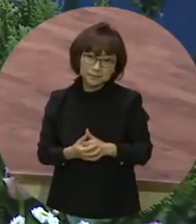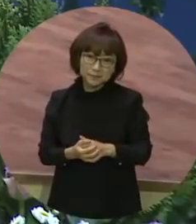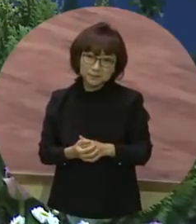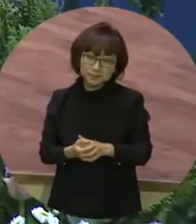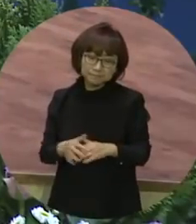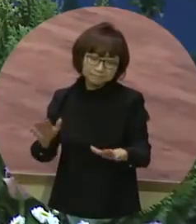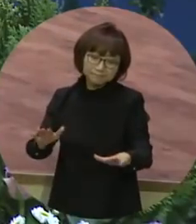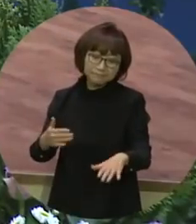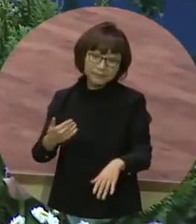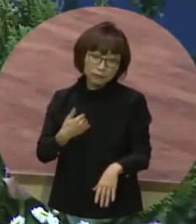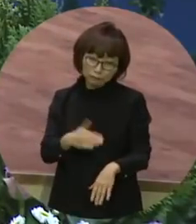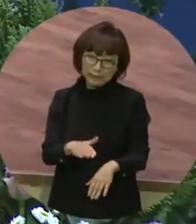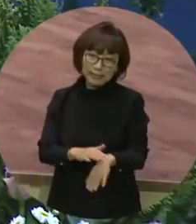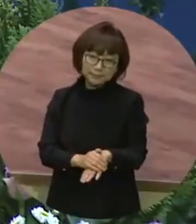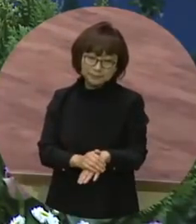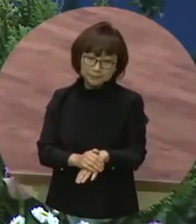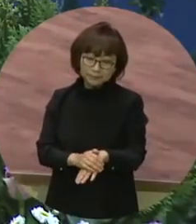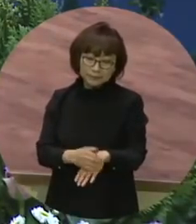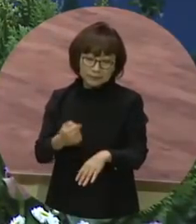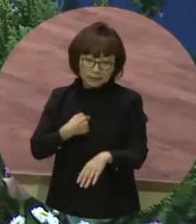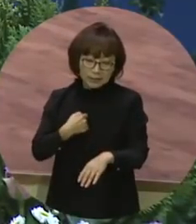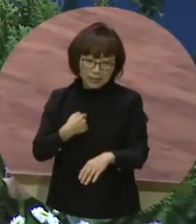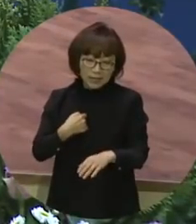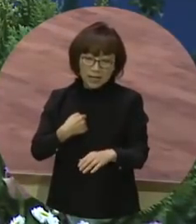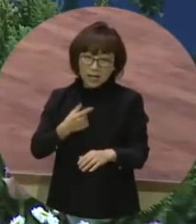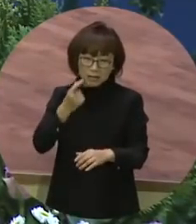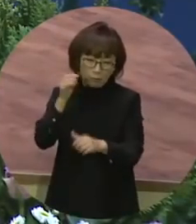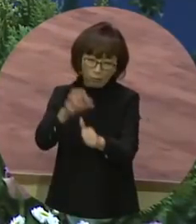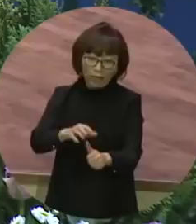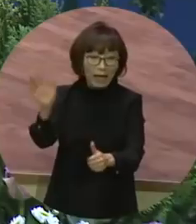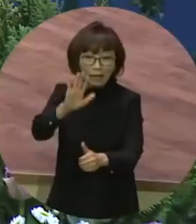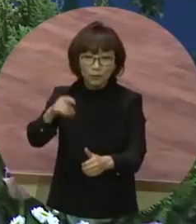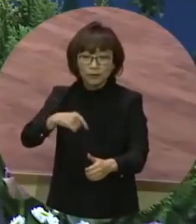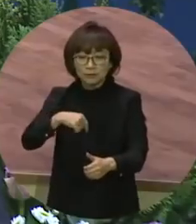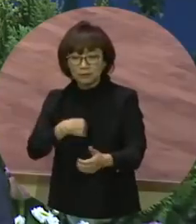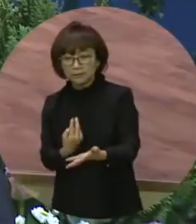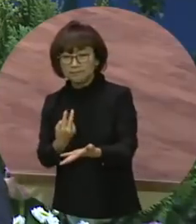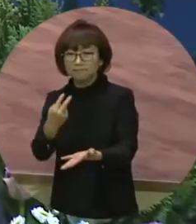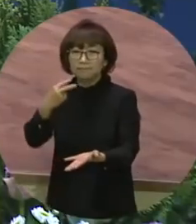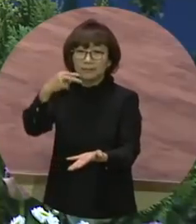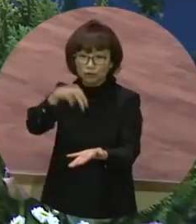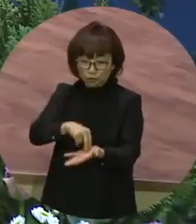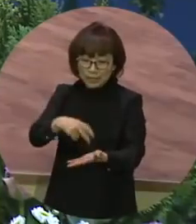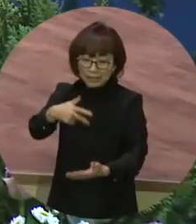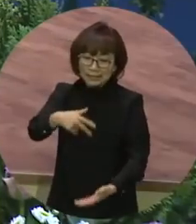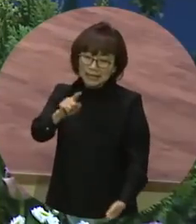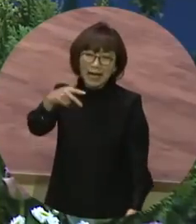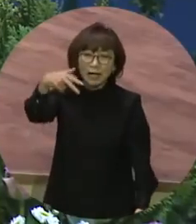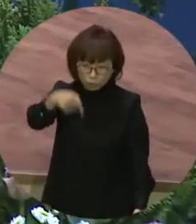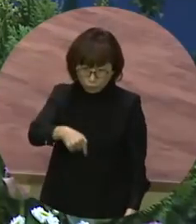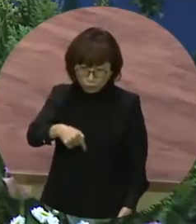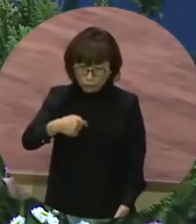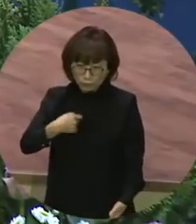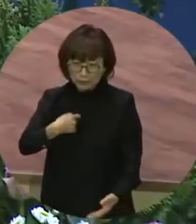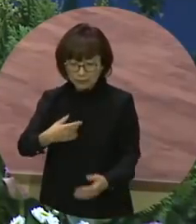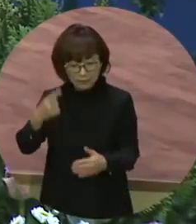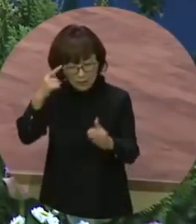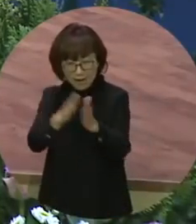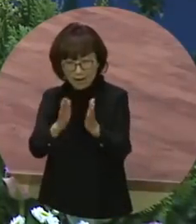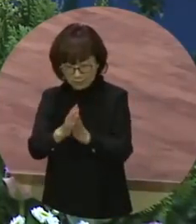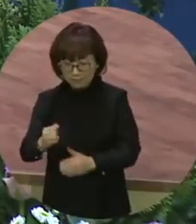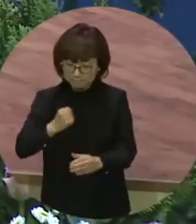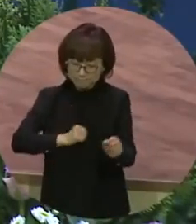자주적 민족임을 선언하는 독립 선언서를 그렇게 낭독을 하고 만세를 펼쳐 나갔는데